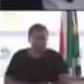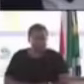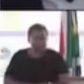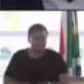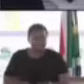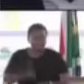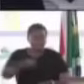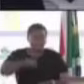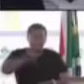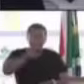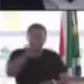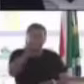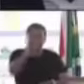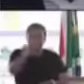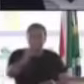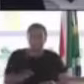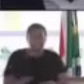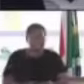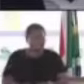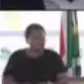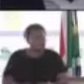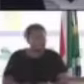engisho ukuthi ke nina besilo